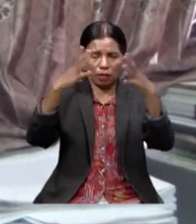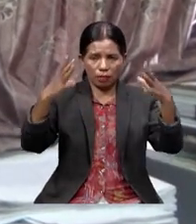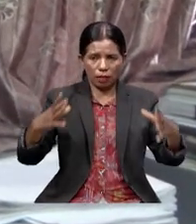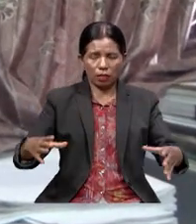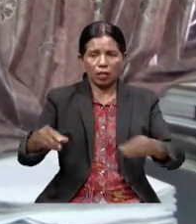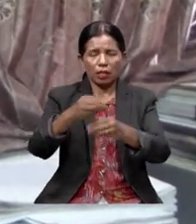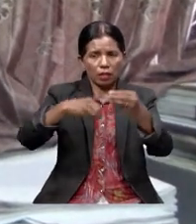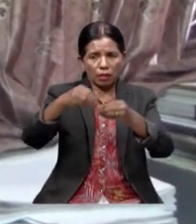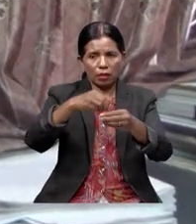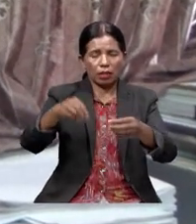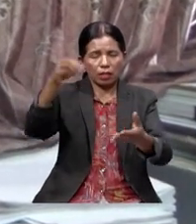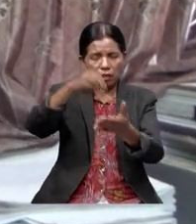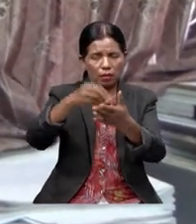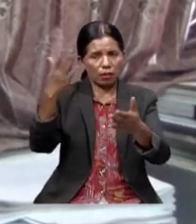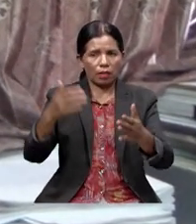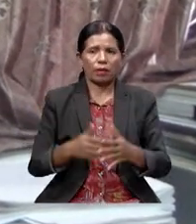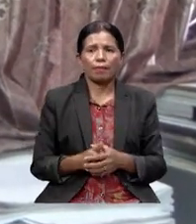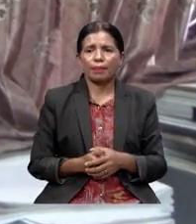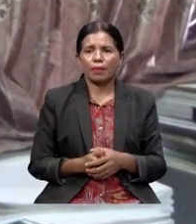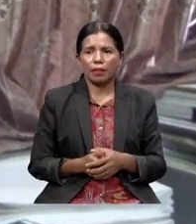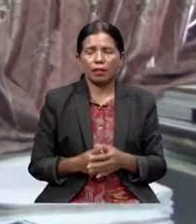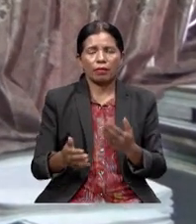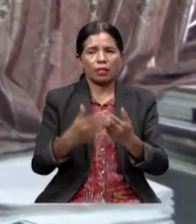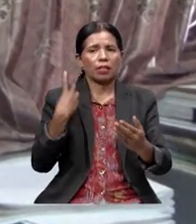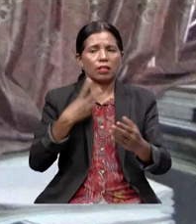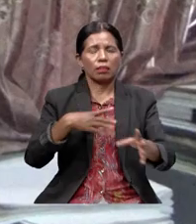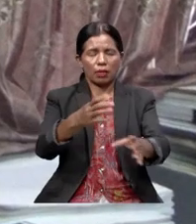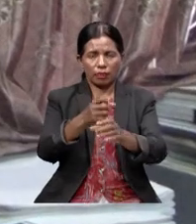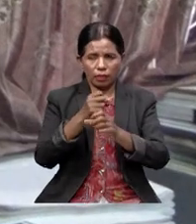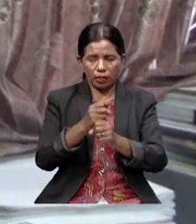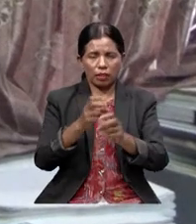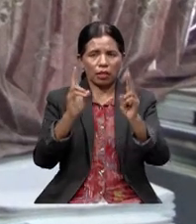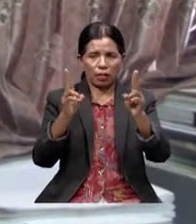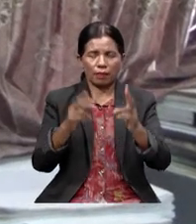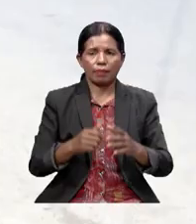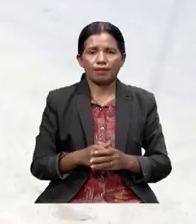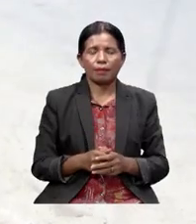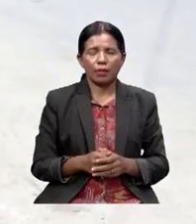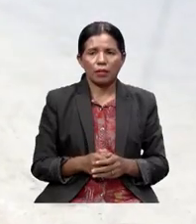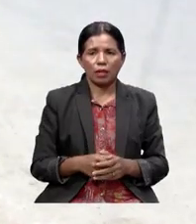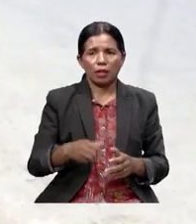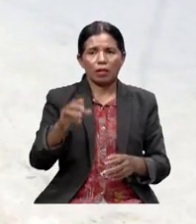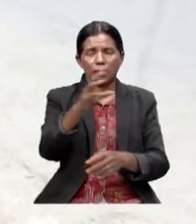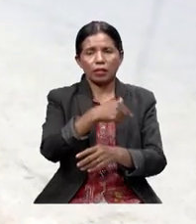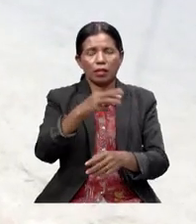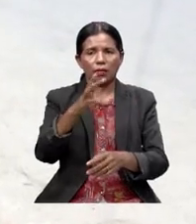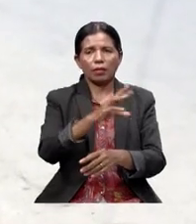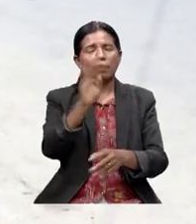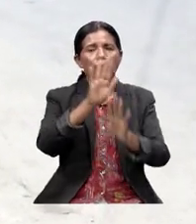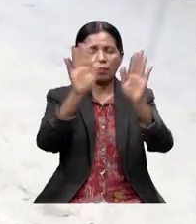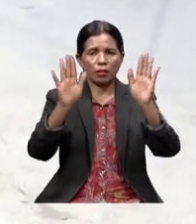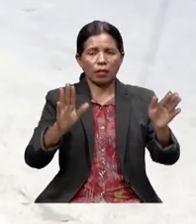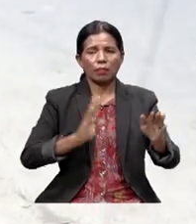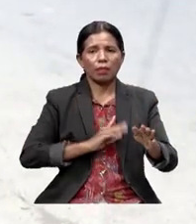putu halmitin, batau hina ba. Atu nene hasil pada ita ba putih ne lalais. Tuir observasaun jemeni, domingo ne iha area bayru